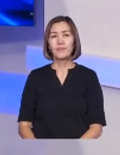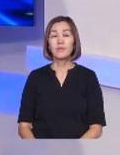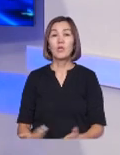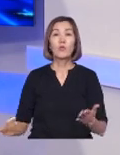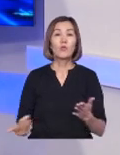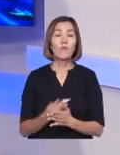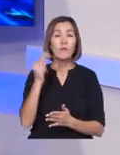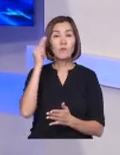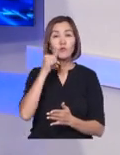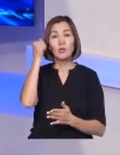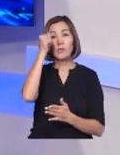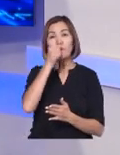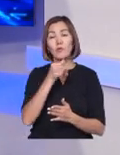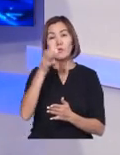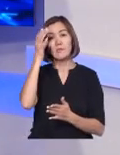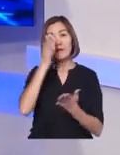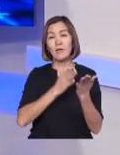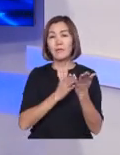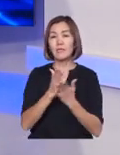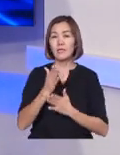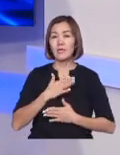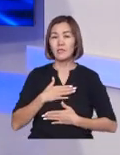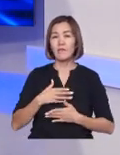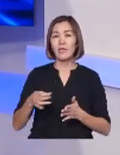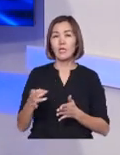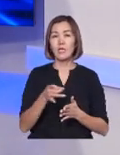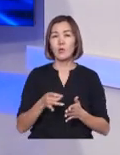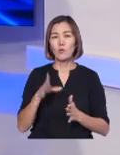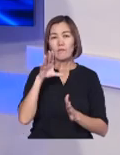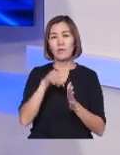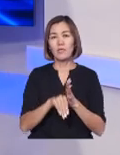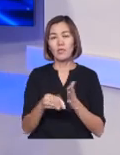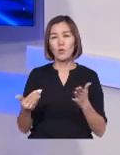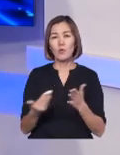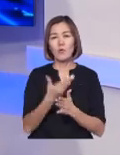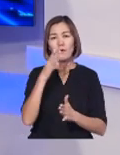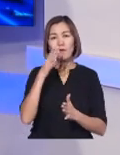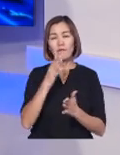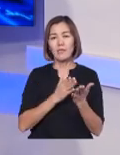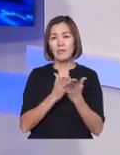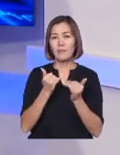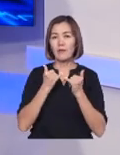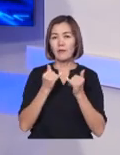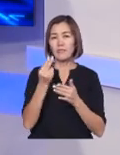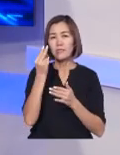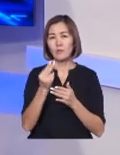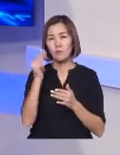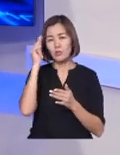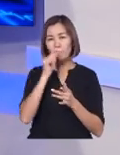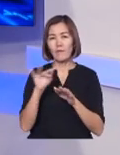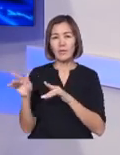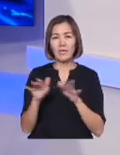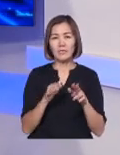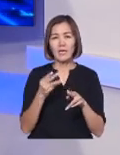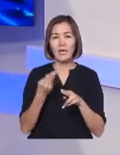В новом учебном году в сфере образования нашего региона запланировано внедрение ряда нововведений, направленных на цифровизацию